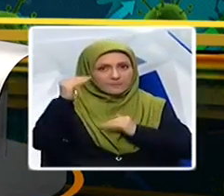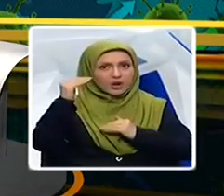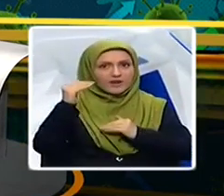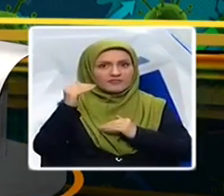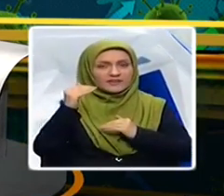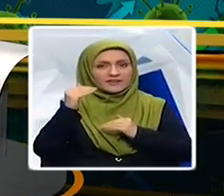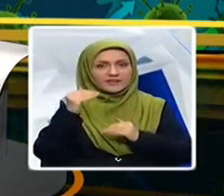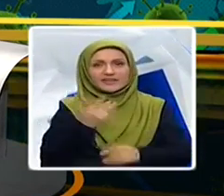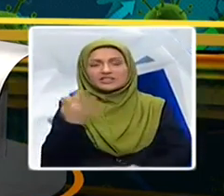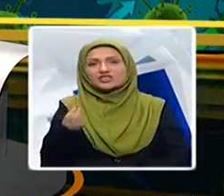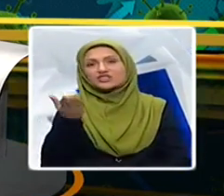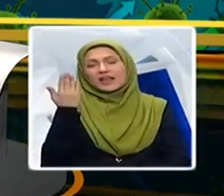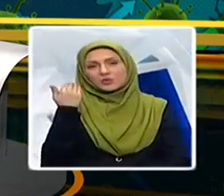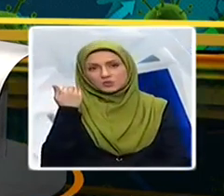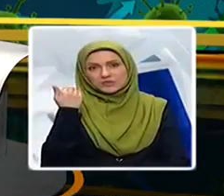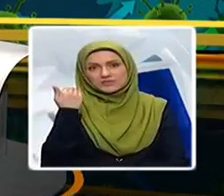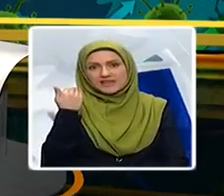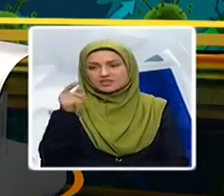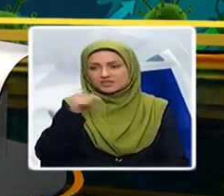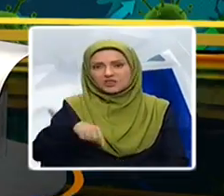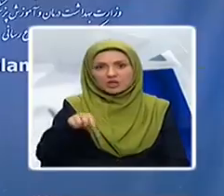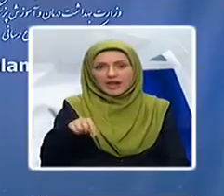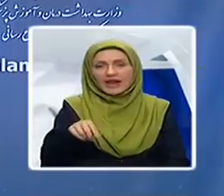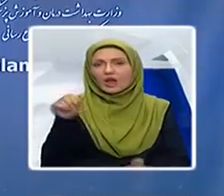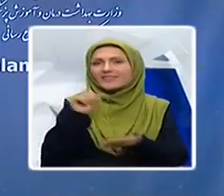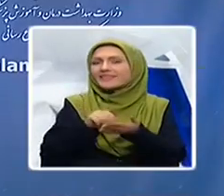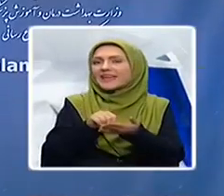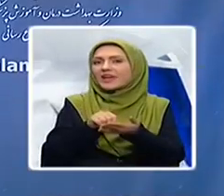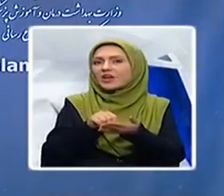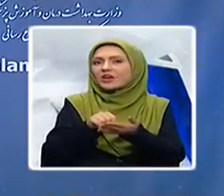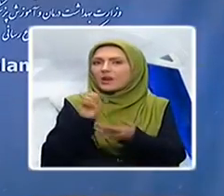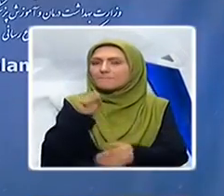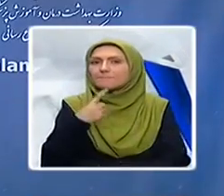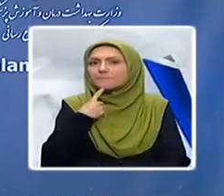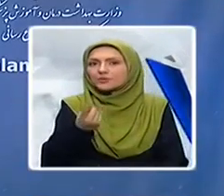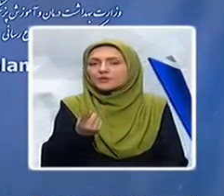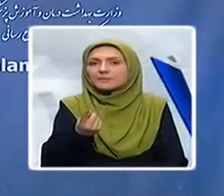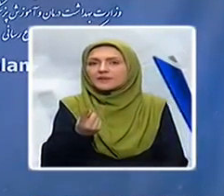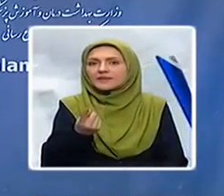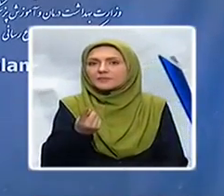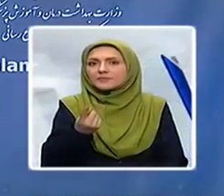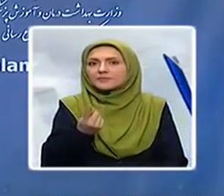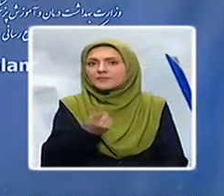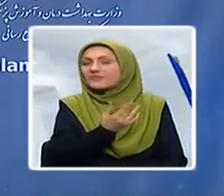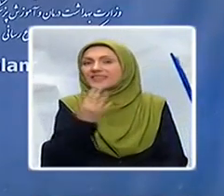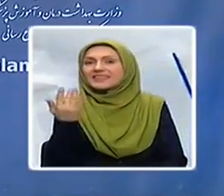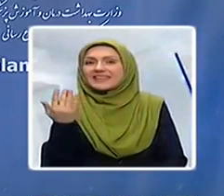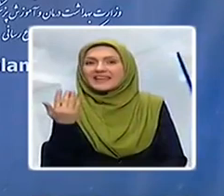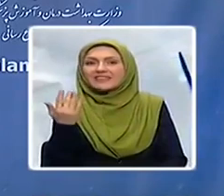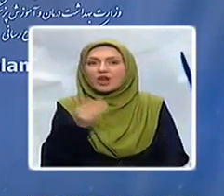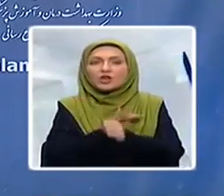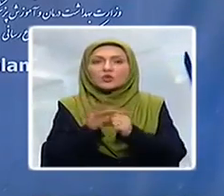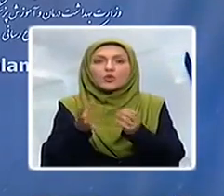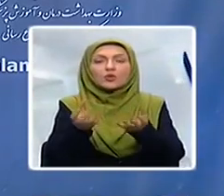ما در روزهای گذشته در تهران شاید به نسبه میتونستیم بگیم که آمار ابتلای جدید فراتر